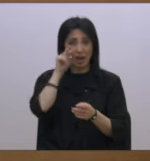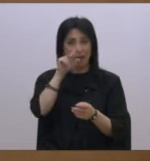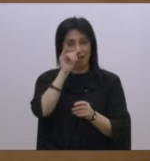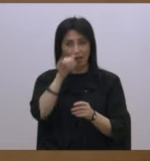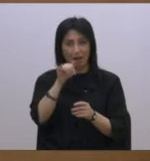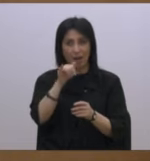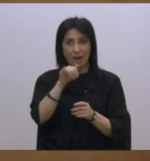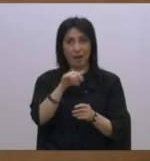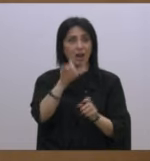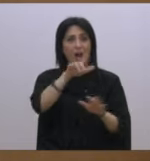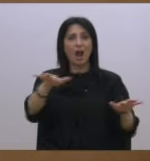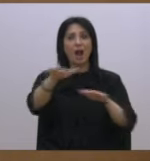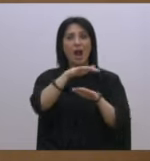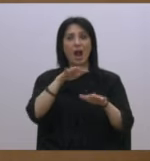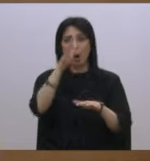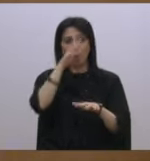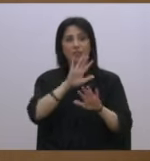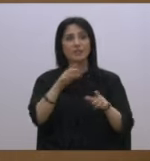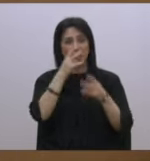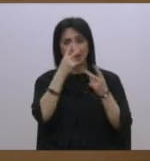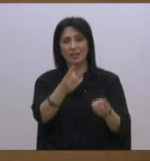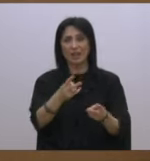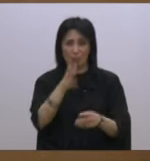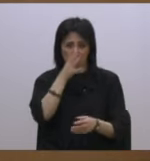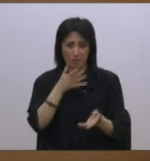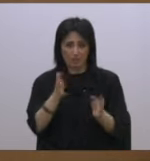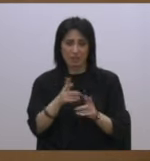მაგრამ ქვეყანა გამოიხედა ხუთი თვის მერე ამიტომ